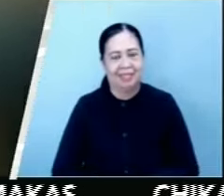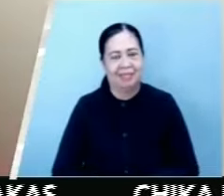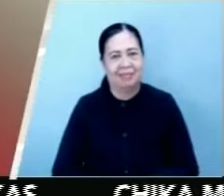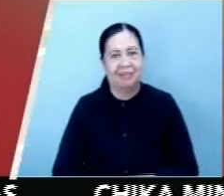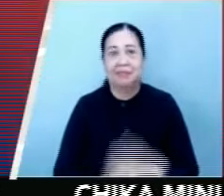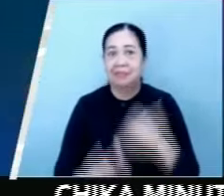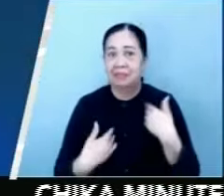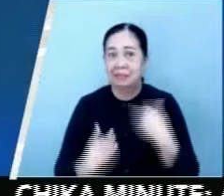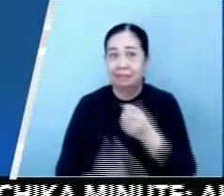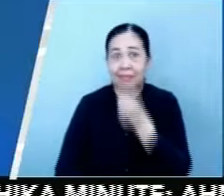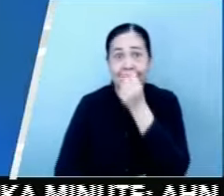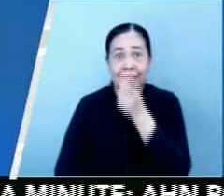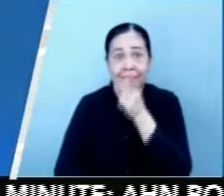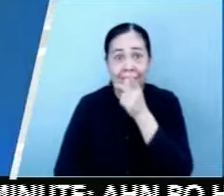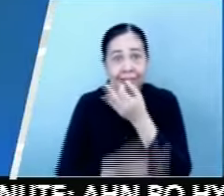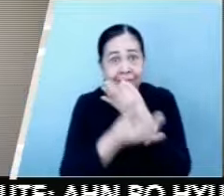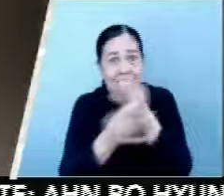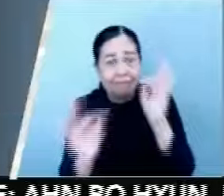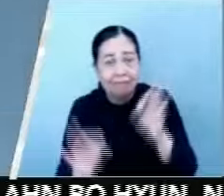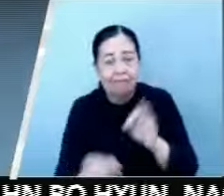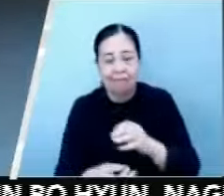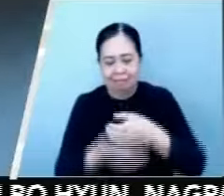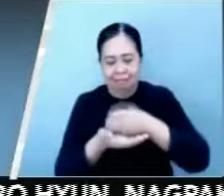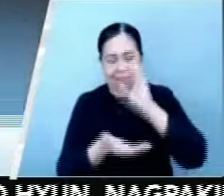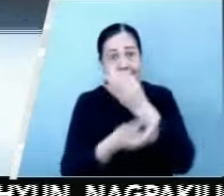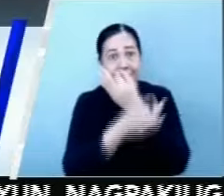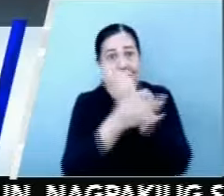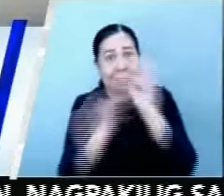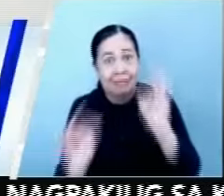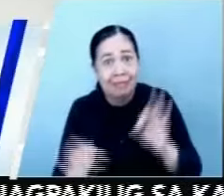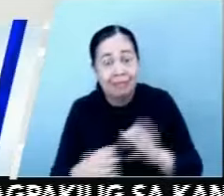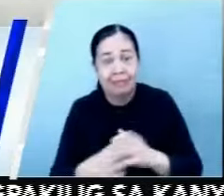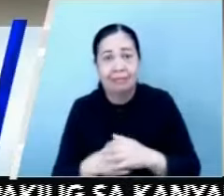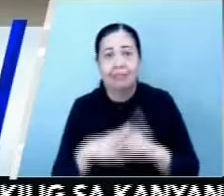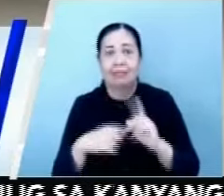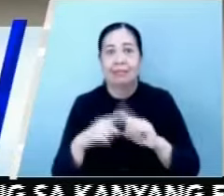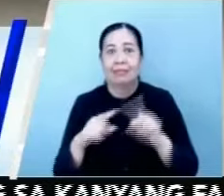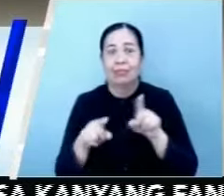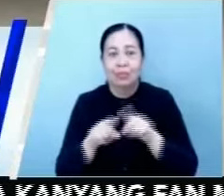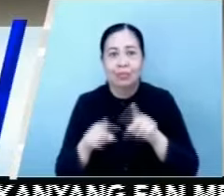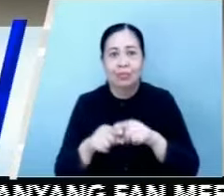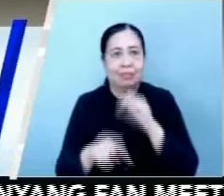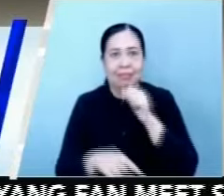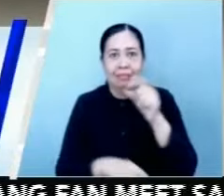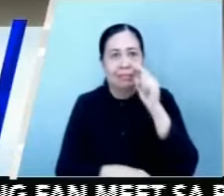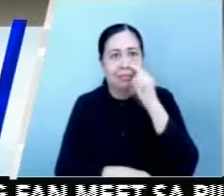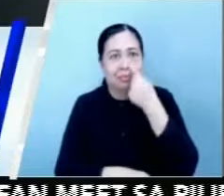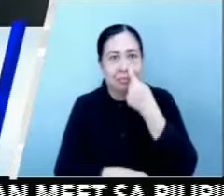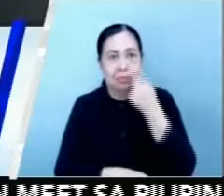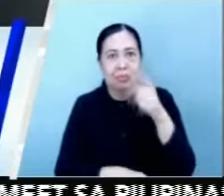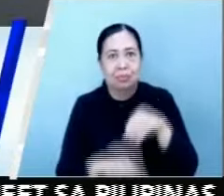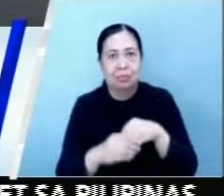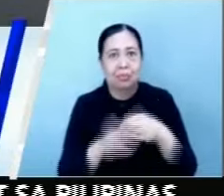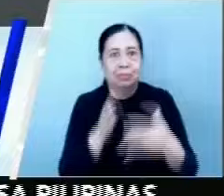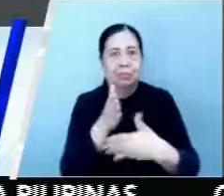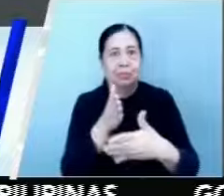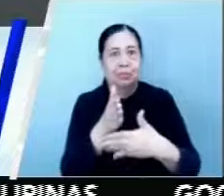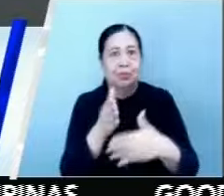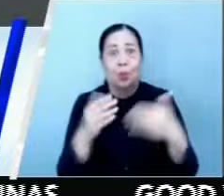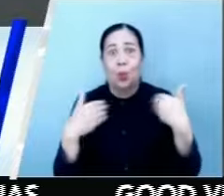pa-snacks, drinks, at hindi ka maiinip sa biyahe pa dahil meron